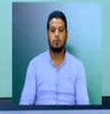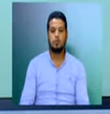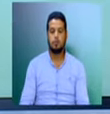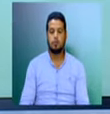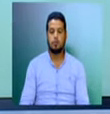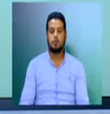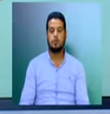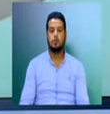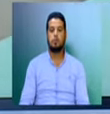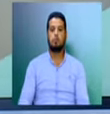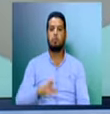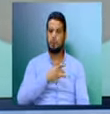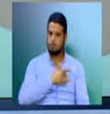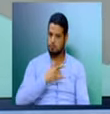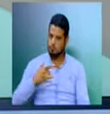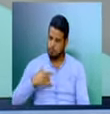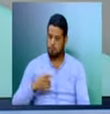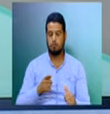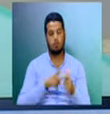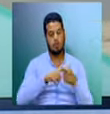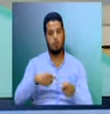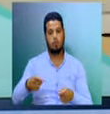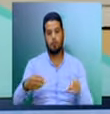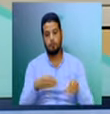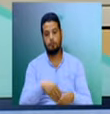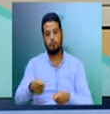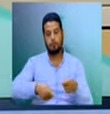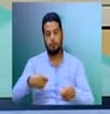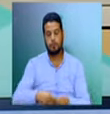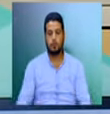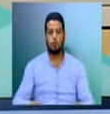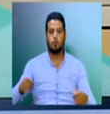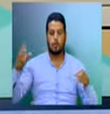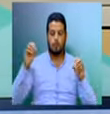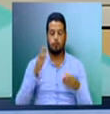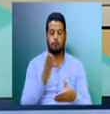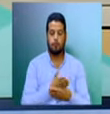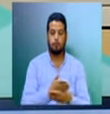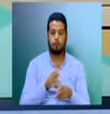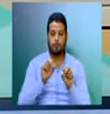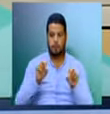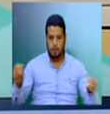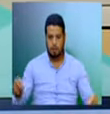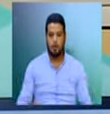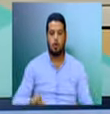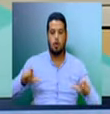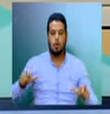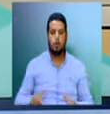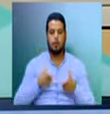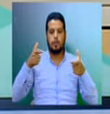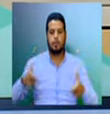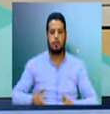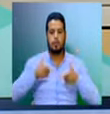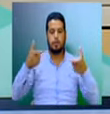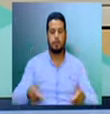منظومة صحية واقتصادية وتعليمية وثقافية ورياضية، تشمل كل المناحي. فلهذا